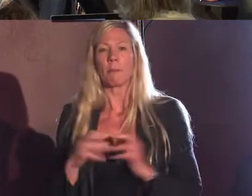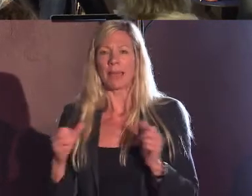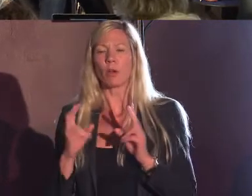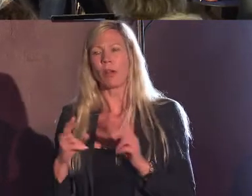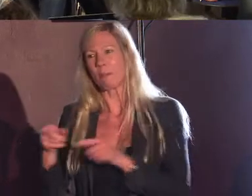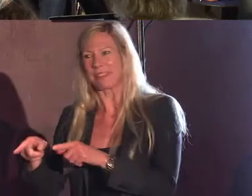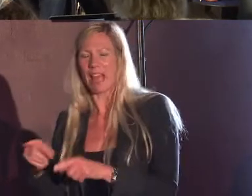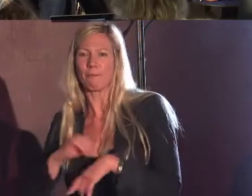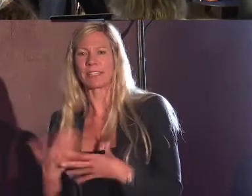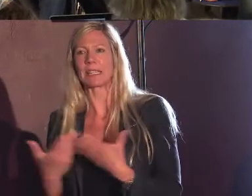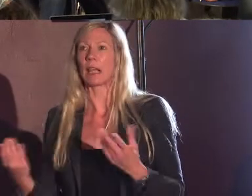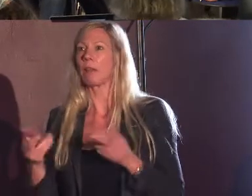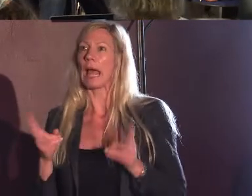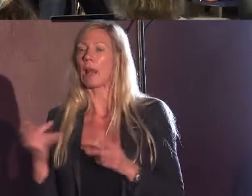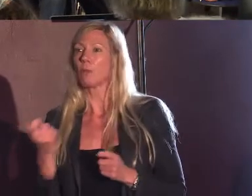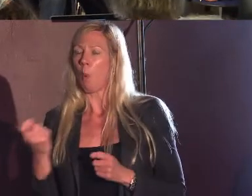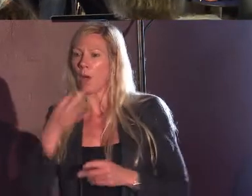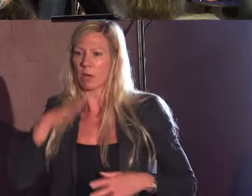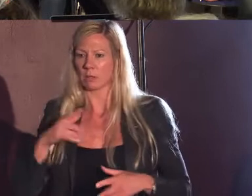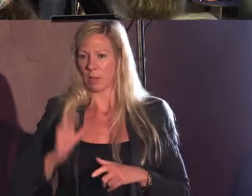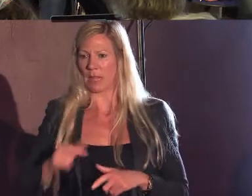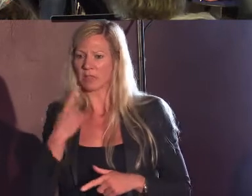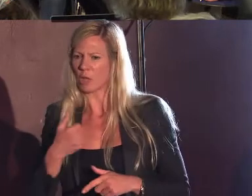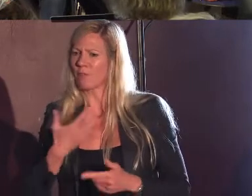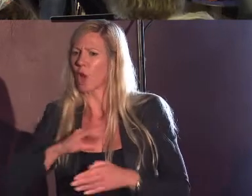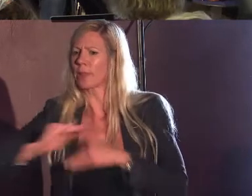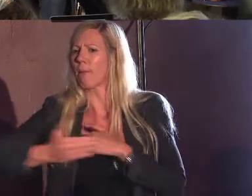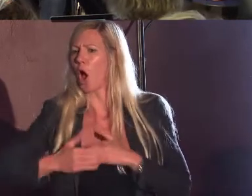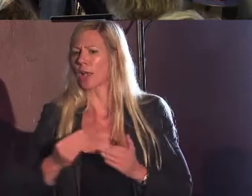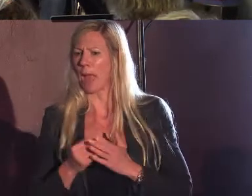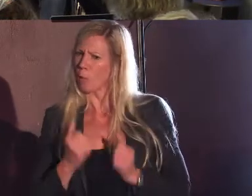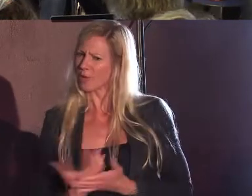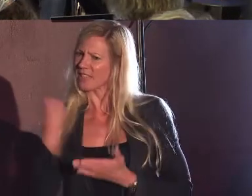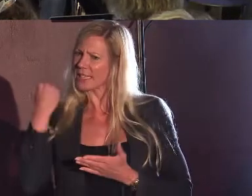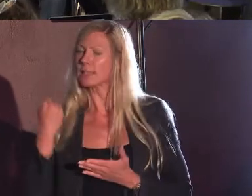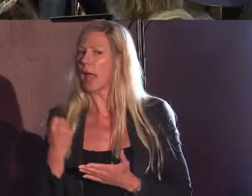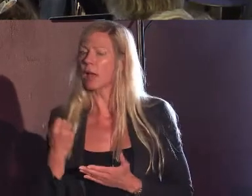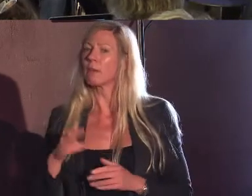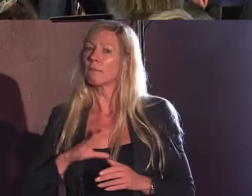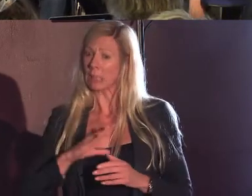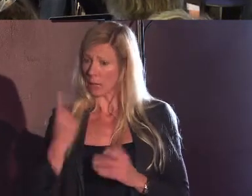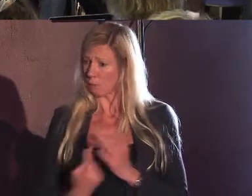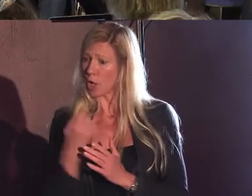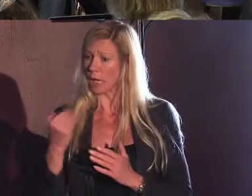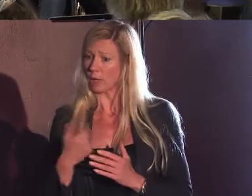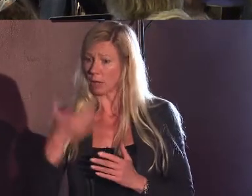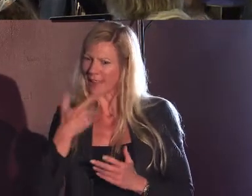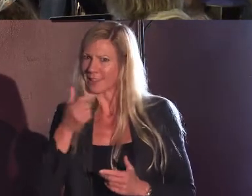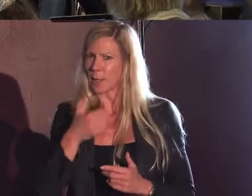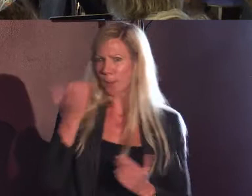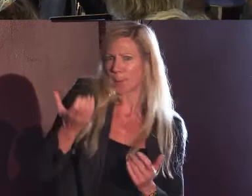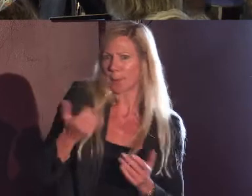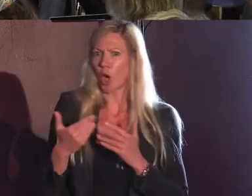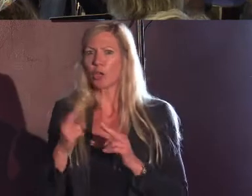där det inte finns en riskkapitalist som säger jag vill ha tillbaka lite pengar, det måste gå med vinst. Utan det finns en möjlighet att verkligen chansa och våga göra